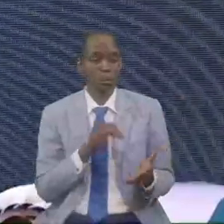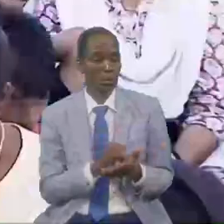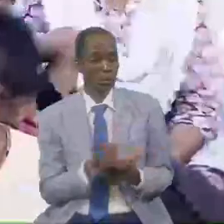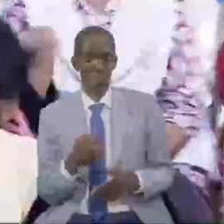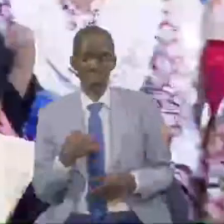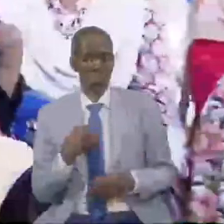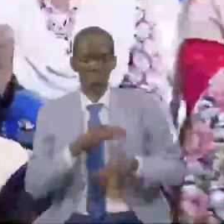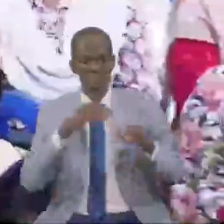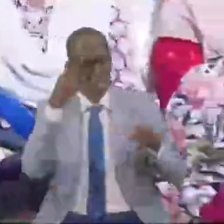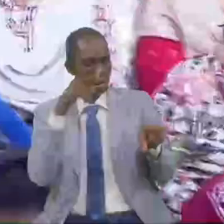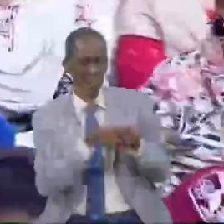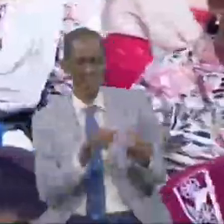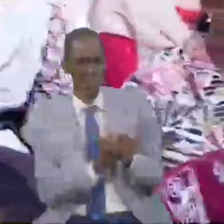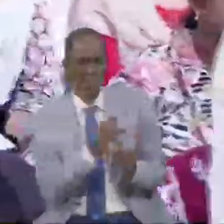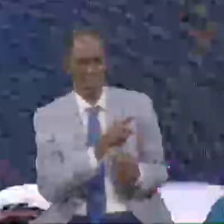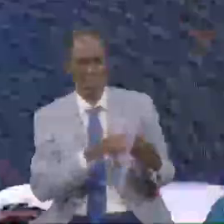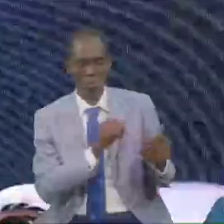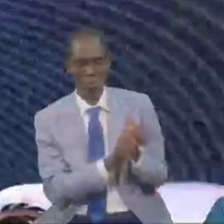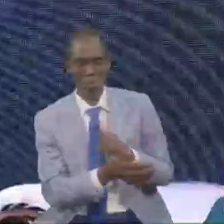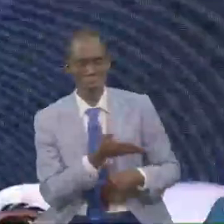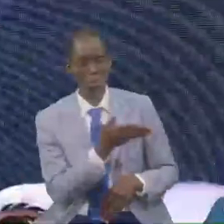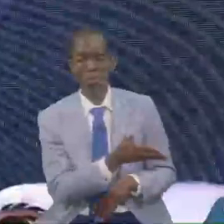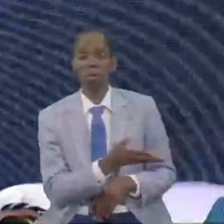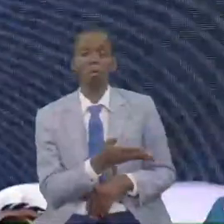Il dit, ah, on n'est pas d'accord avec toi.